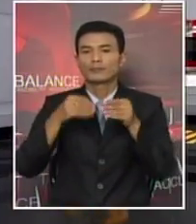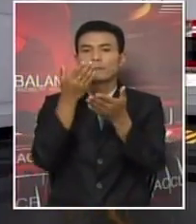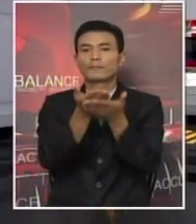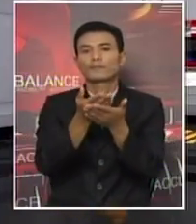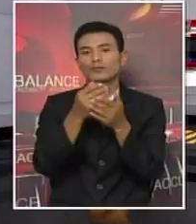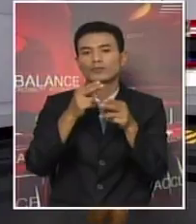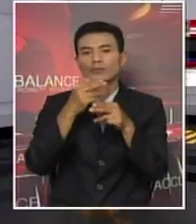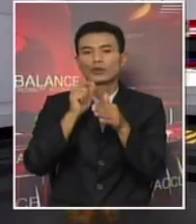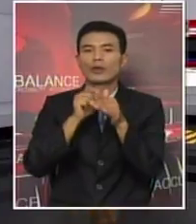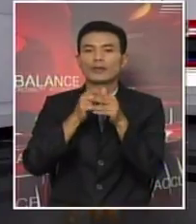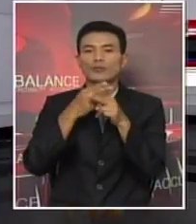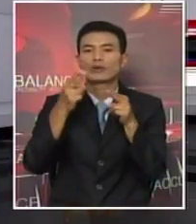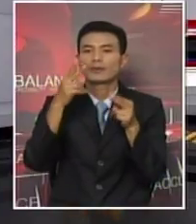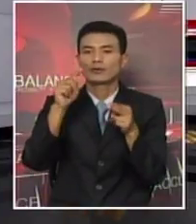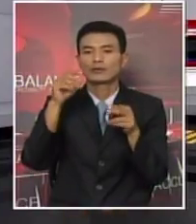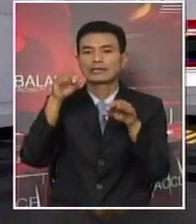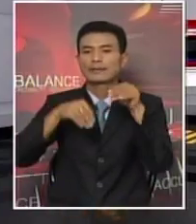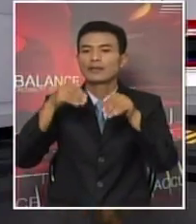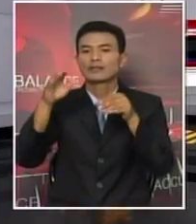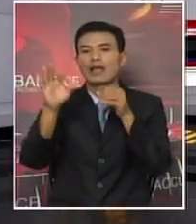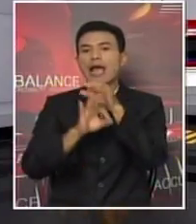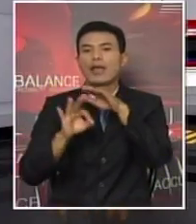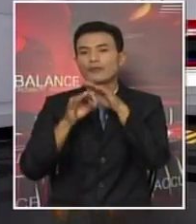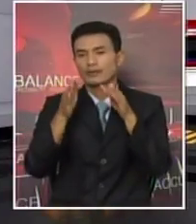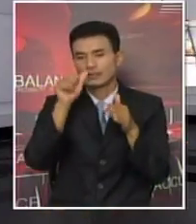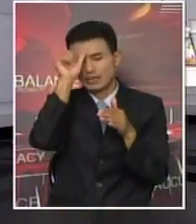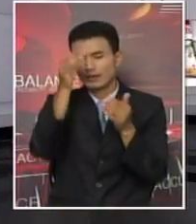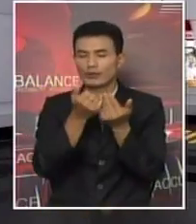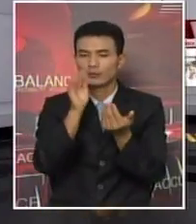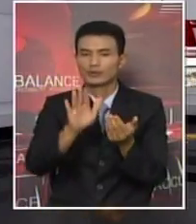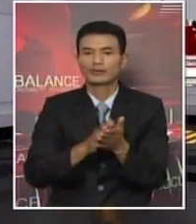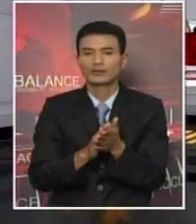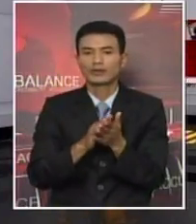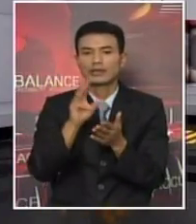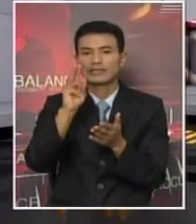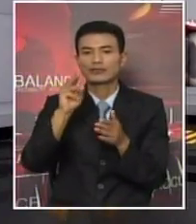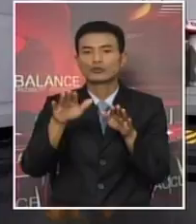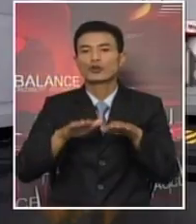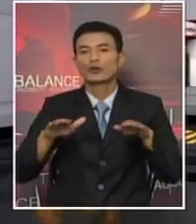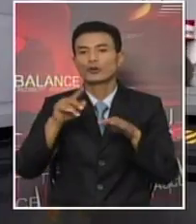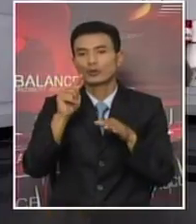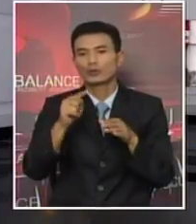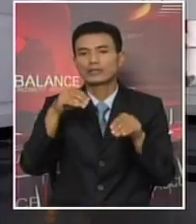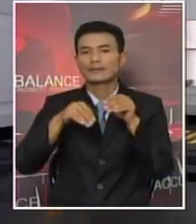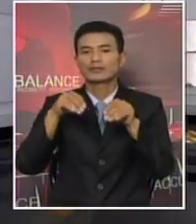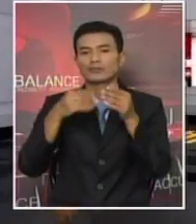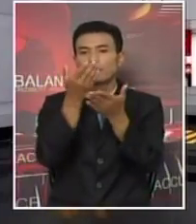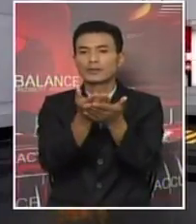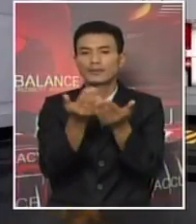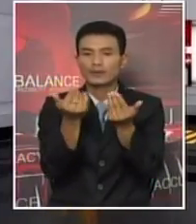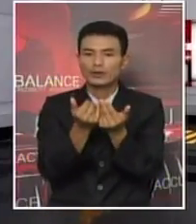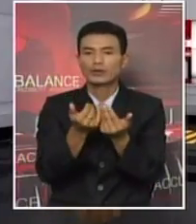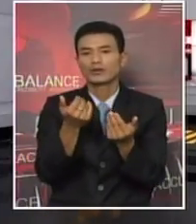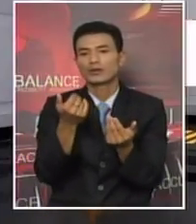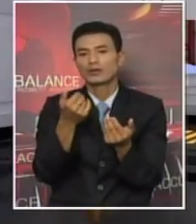भएको निर्वाचन आयोगले जनाएको छ। निर्वाचन आयोगले स्थानीय तह तेस्रो चरणको निर्वाचनको उम्मेदवारी दर्ता उत्साहका साथ